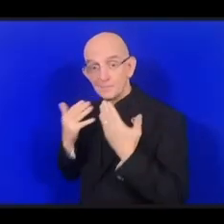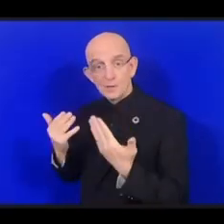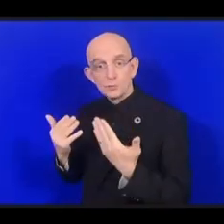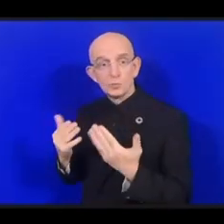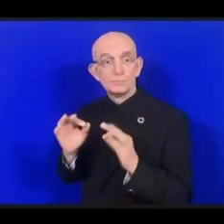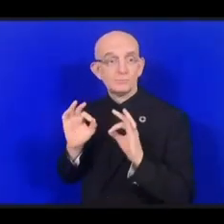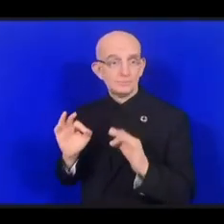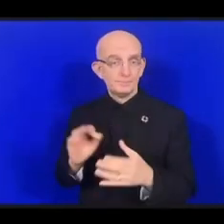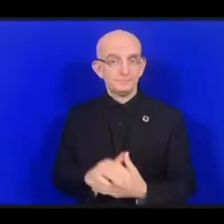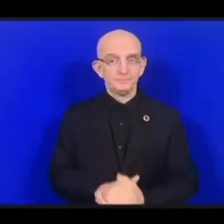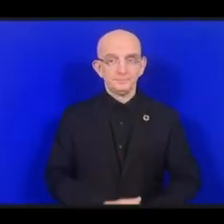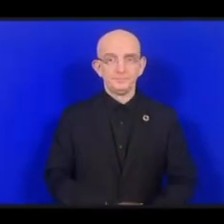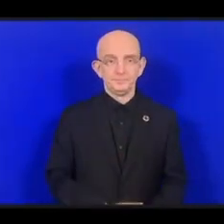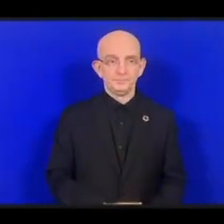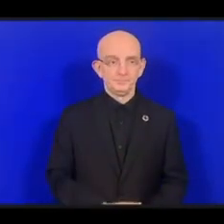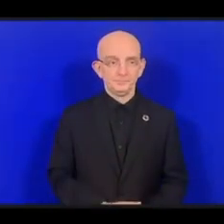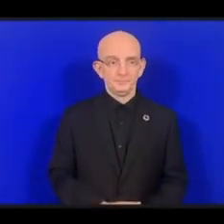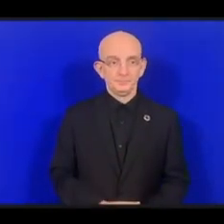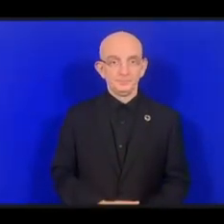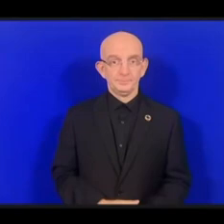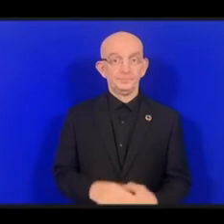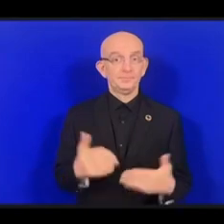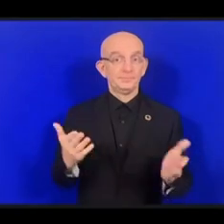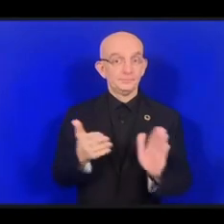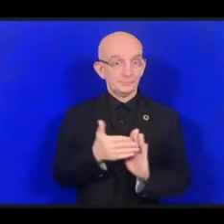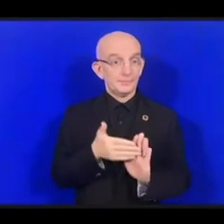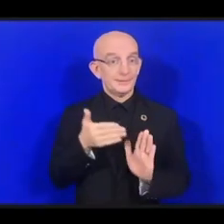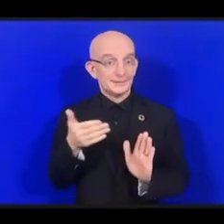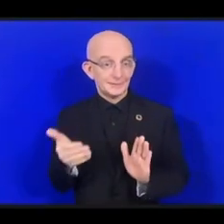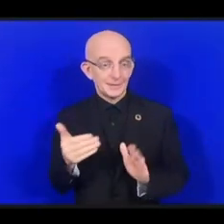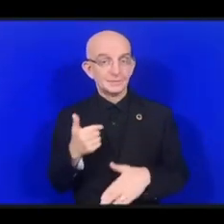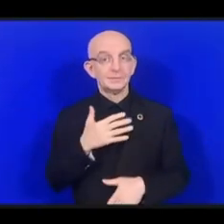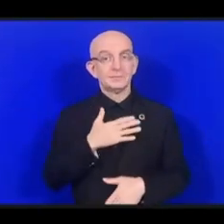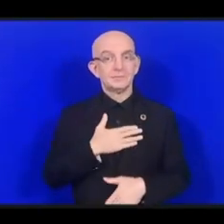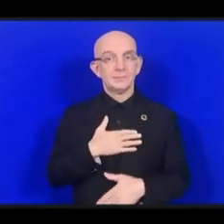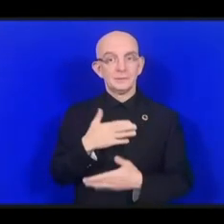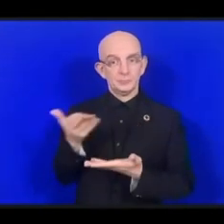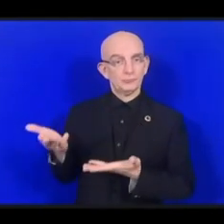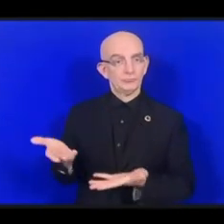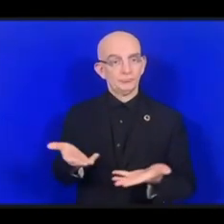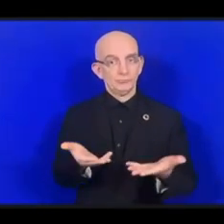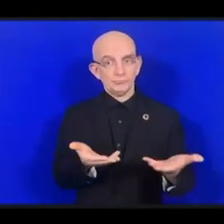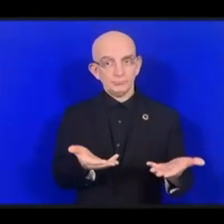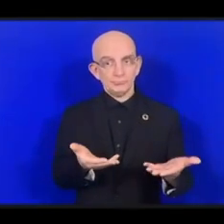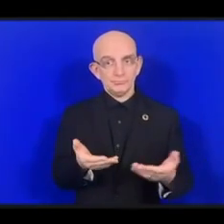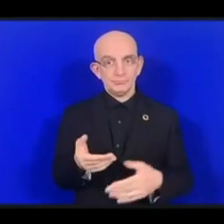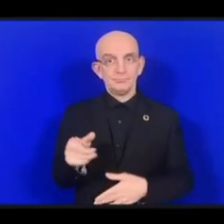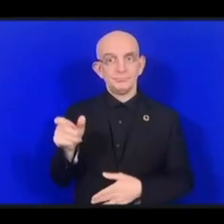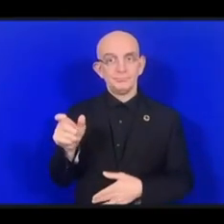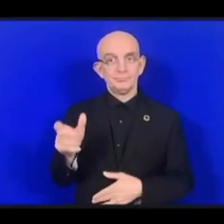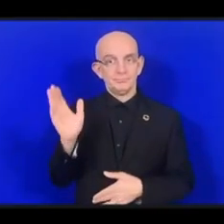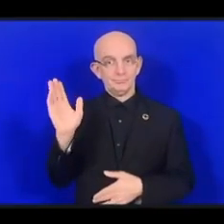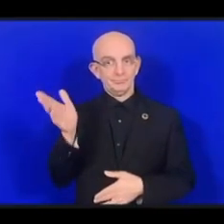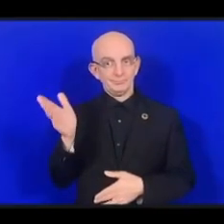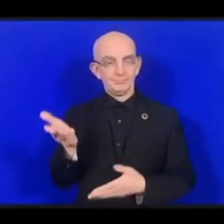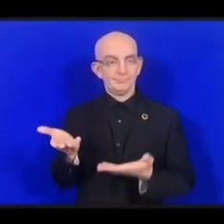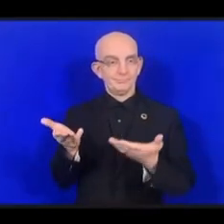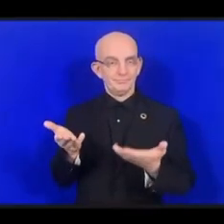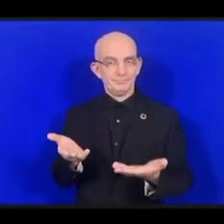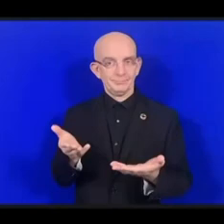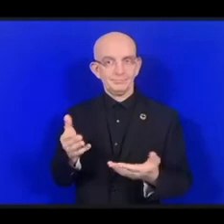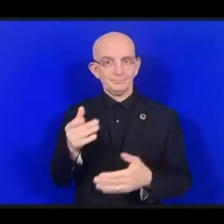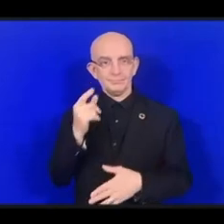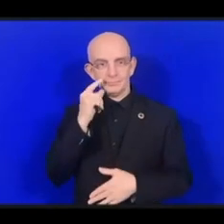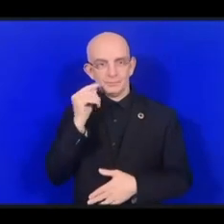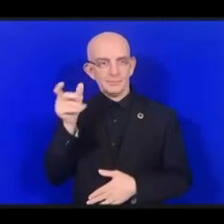接下来我有请南非国民议会监督和信通技术委